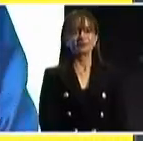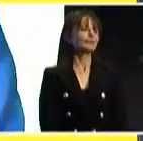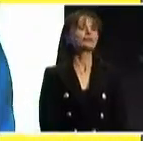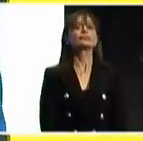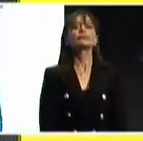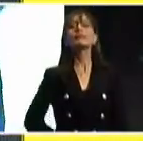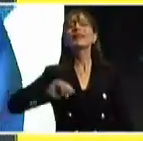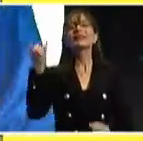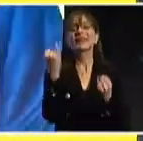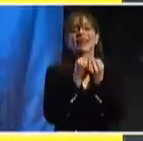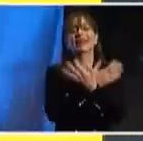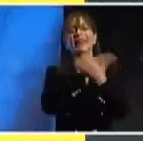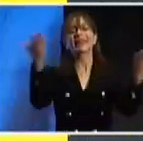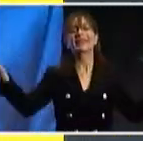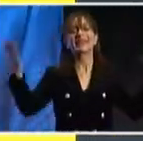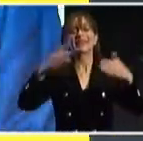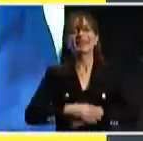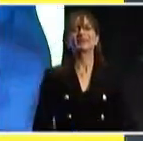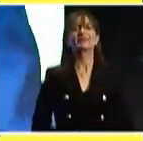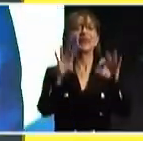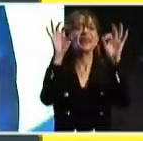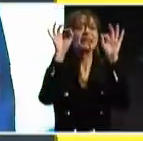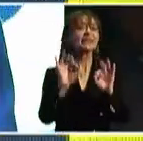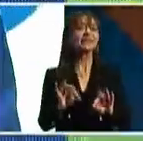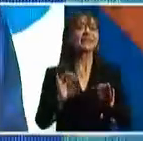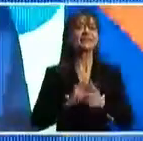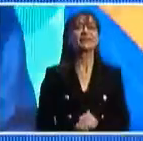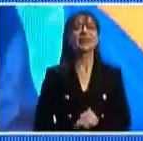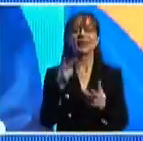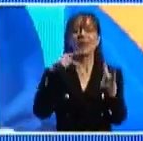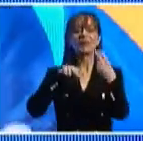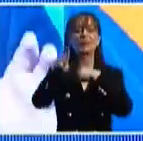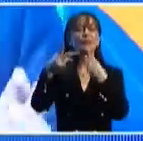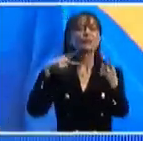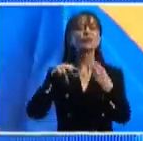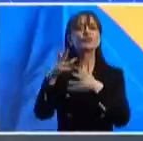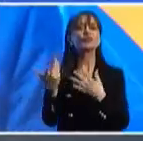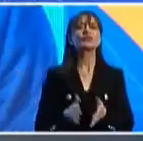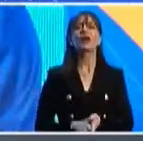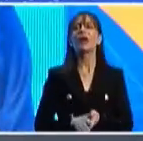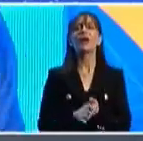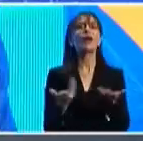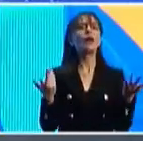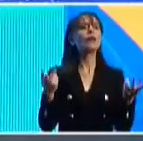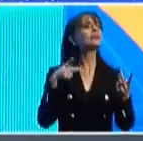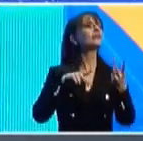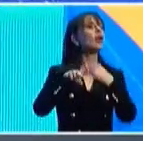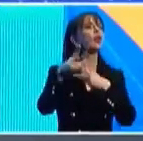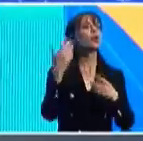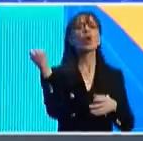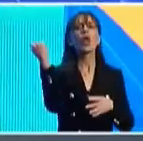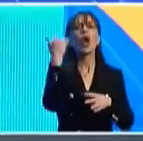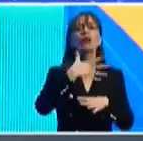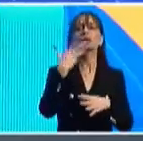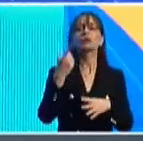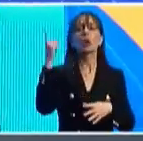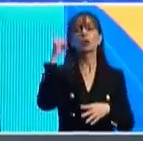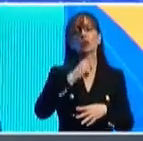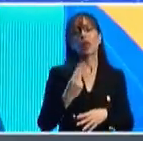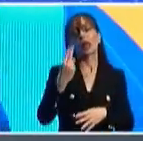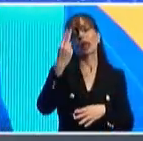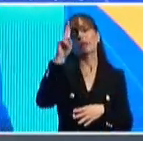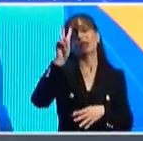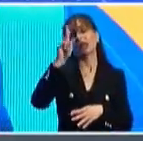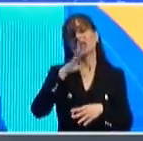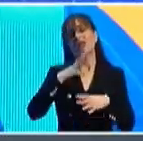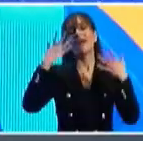Kıymetli kardeşlerim, şimdi toplu ulaşımda karayolu ağırlığı şu anki verilerle %72'lerde